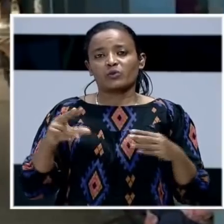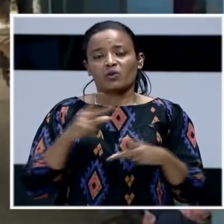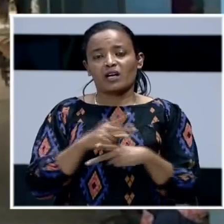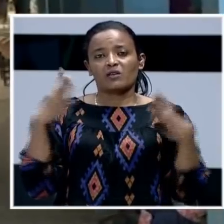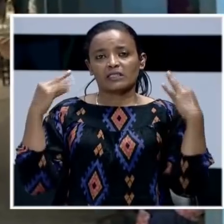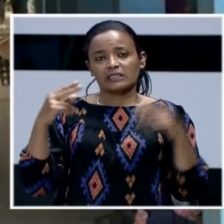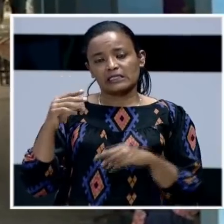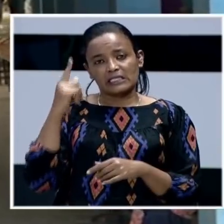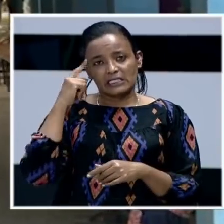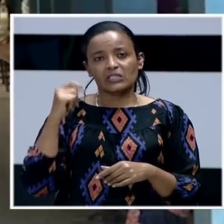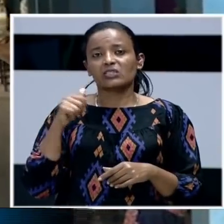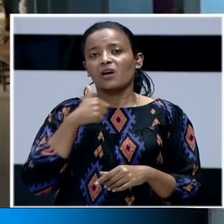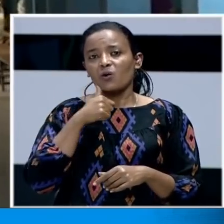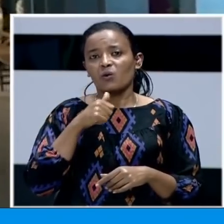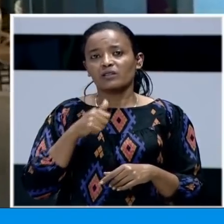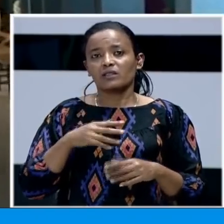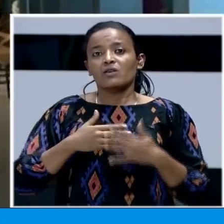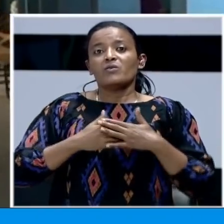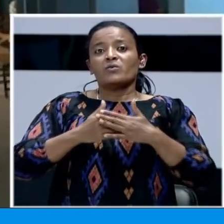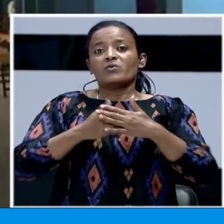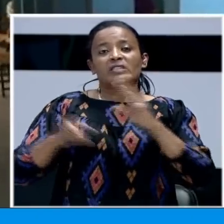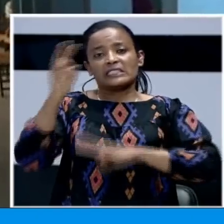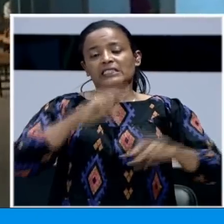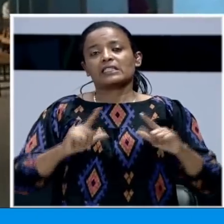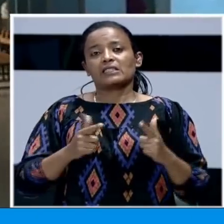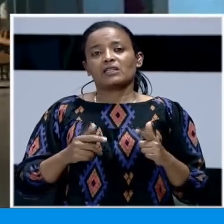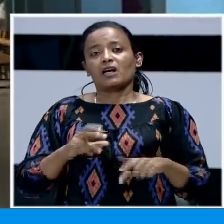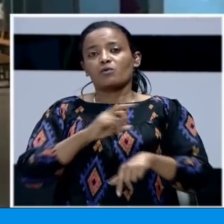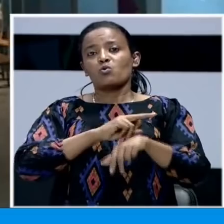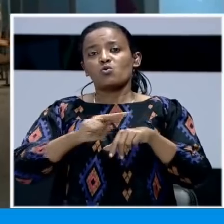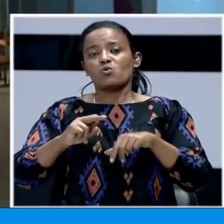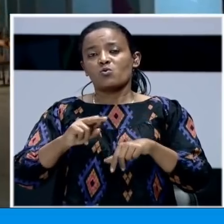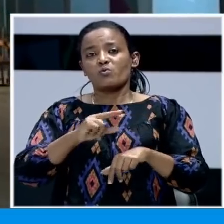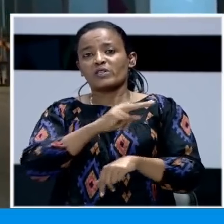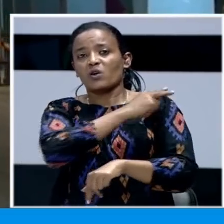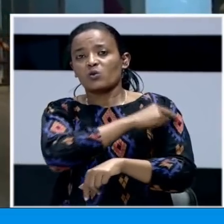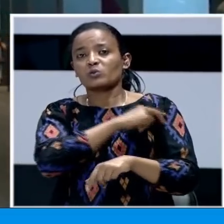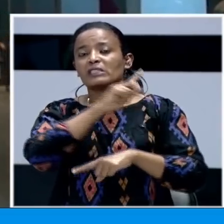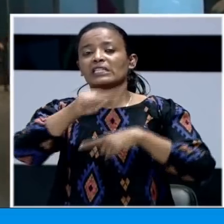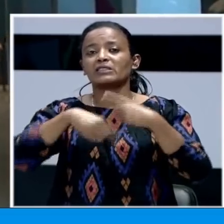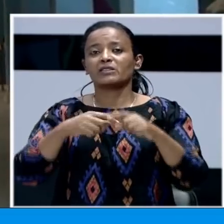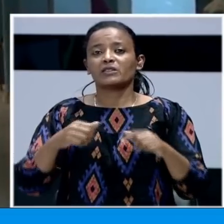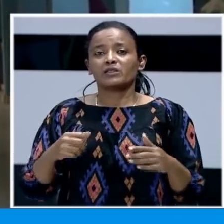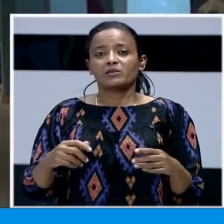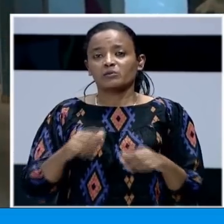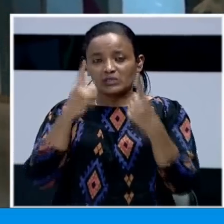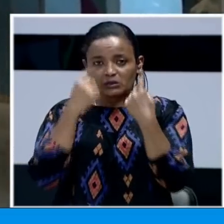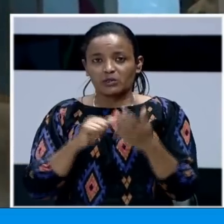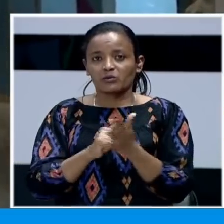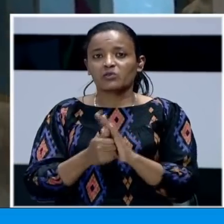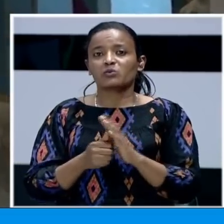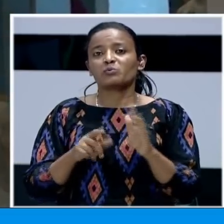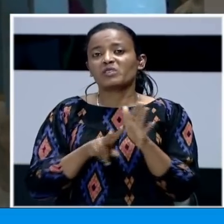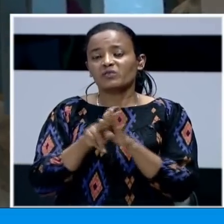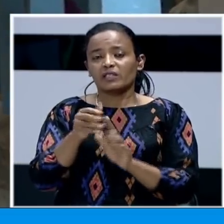أفليتو. إتا قوال حترات متنفاس عقاد إموانا بحمورا هسبيتال كحسايا برا كمز غادتن مس تمر مرد ما بت